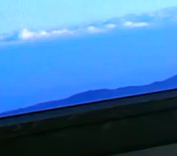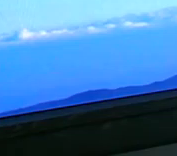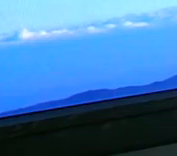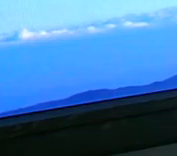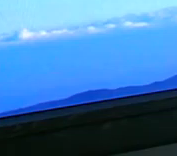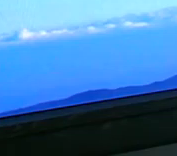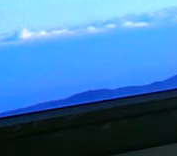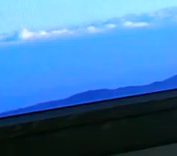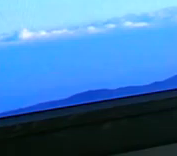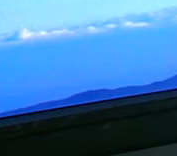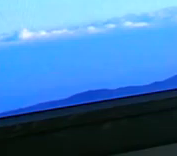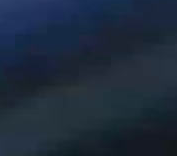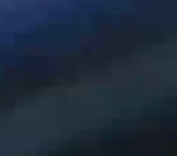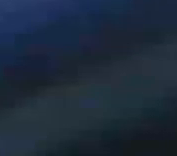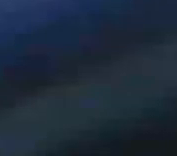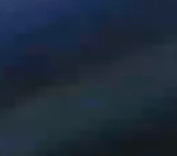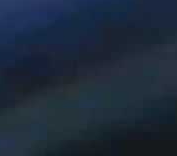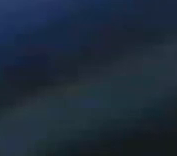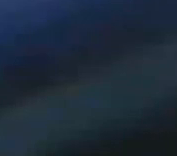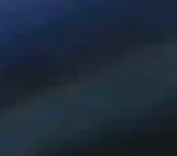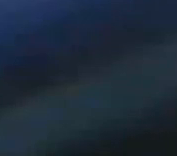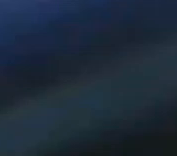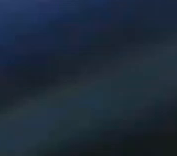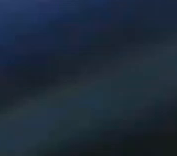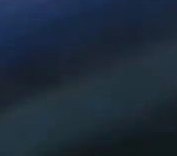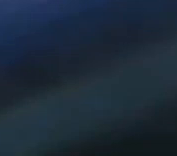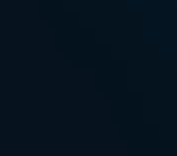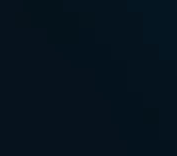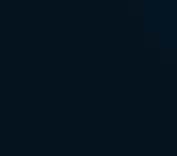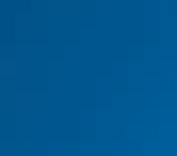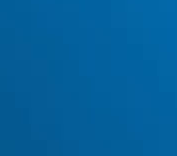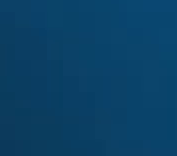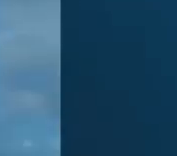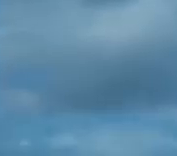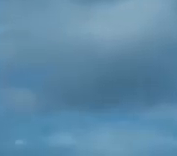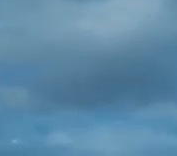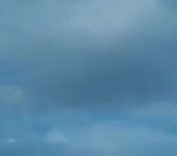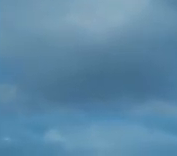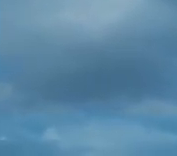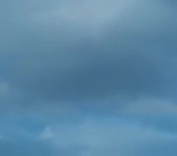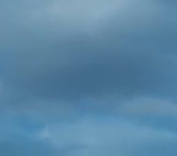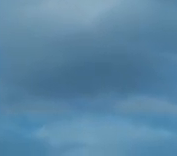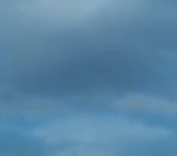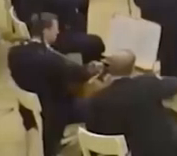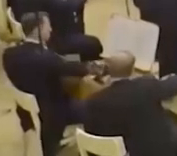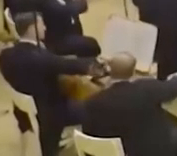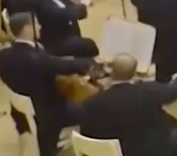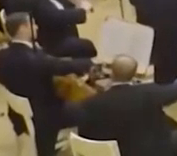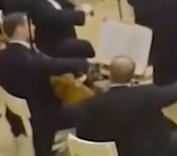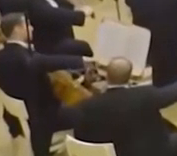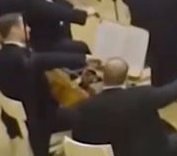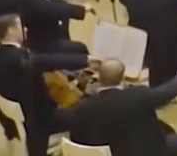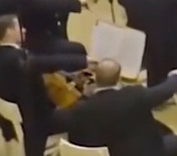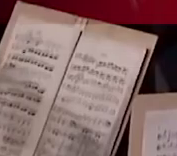עלייה הדרגתית בטמפרטורות. שרון, תודה. תודה. אנחנו... התחזית משודרת בחסות.